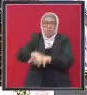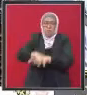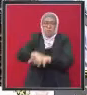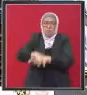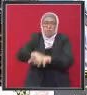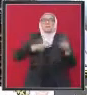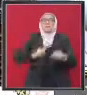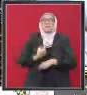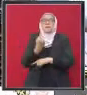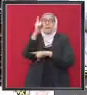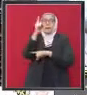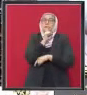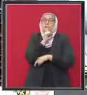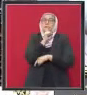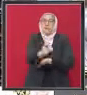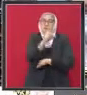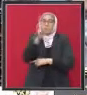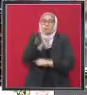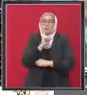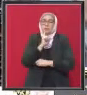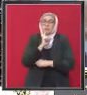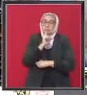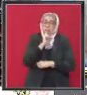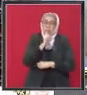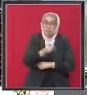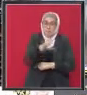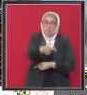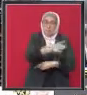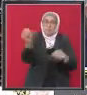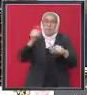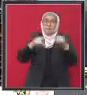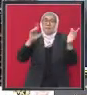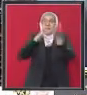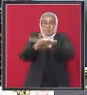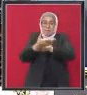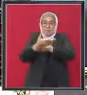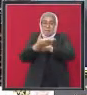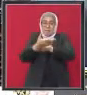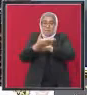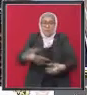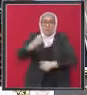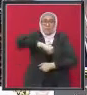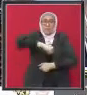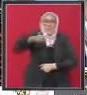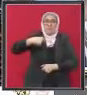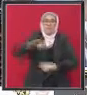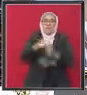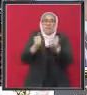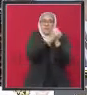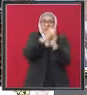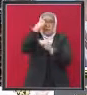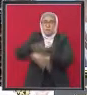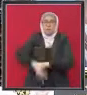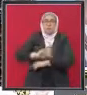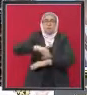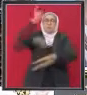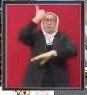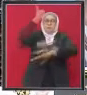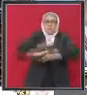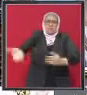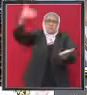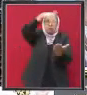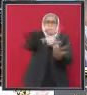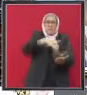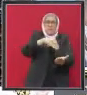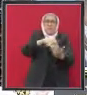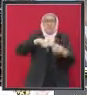satu kebenaran, satu realiti. Jadikanlah Dewan ini tanda perjuangan kita bersama untuk membina semula ekonomi negara. Jangan kita